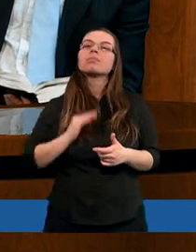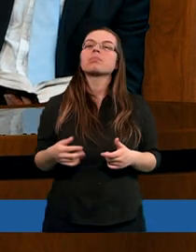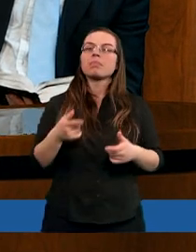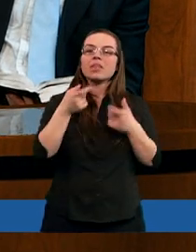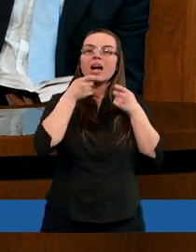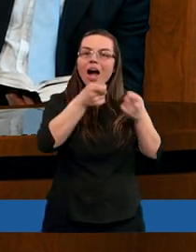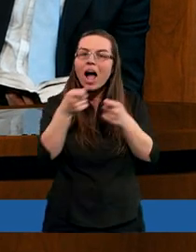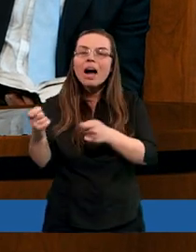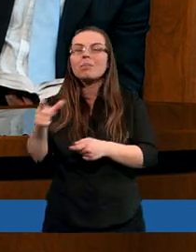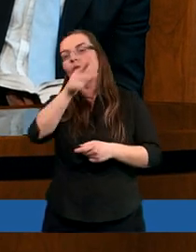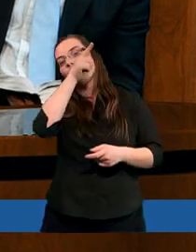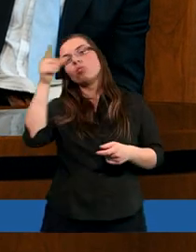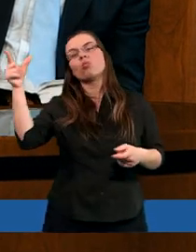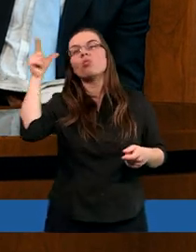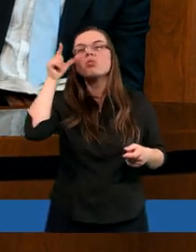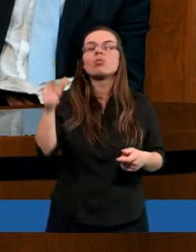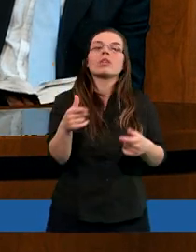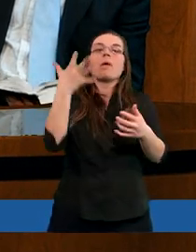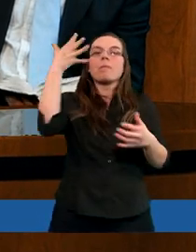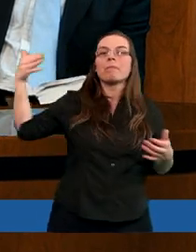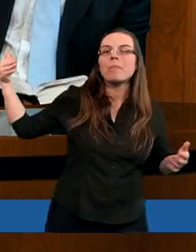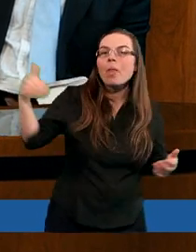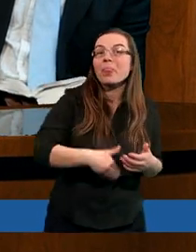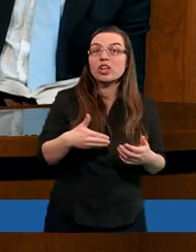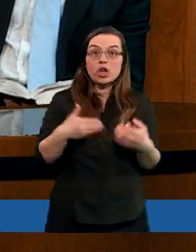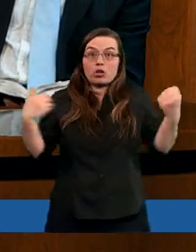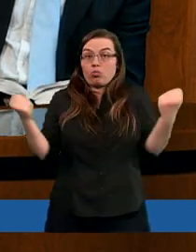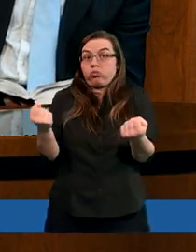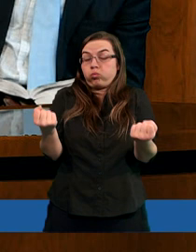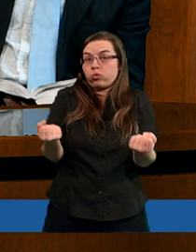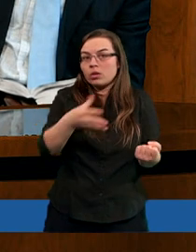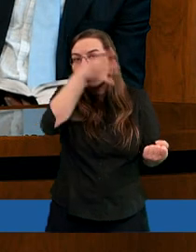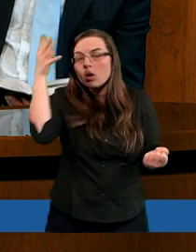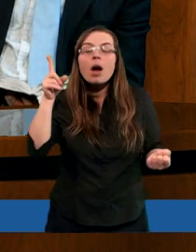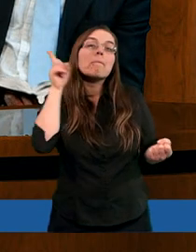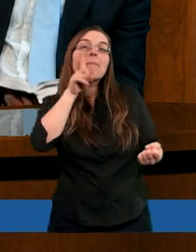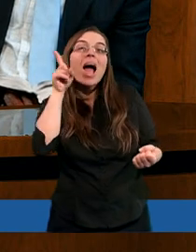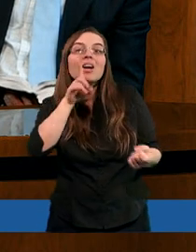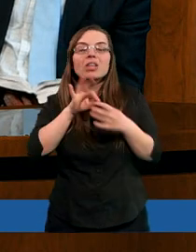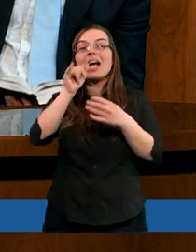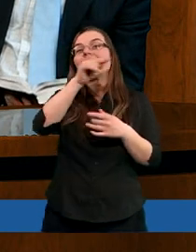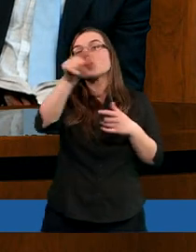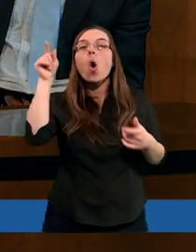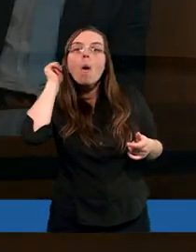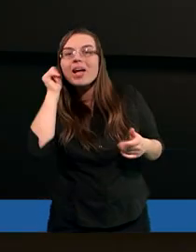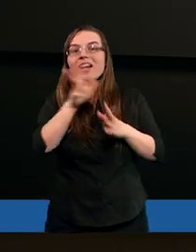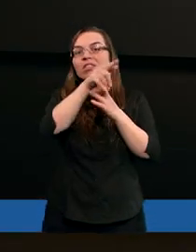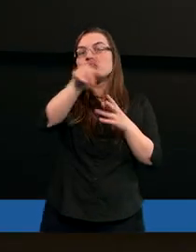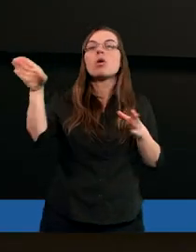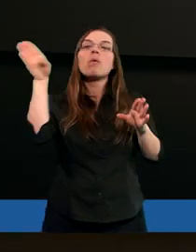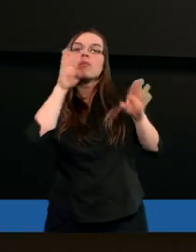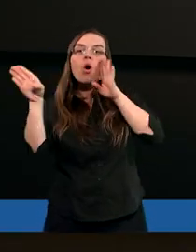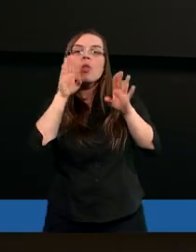Nakarmił pięć tysięcy ludzi. Nakarmił pięć tysięcy ludzi. I to mężczyzn jeszcze, a jeszcze tam i kobiety były, które